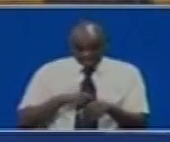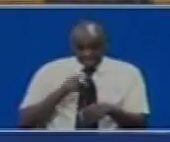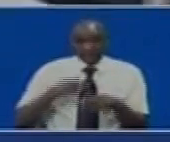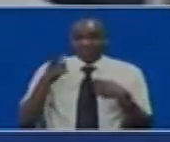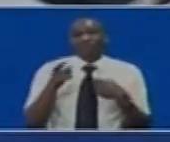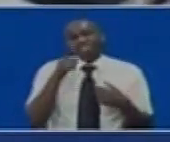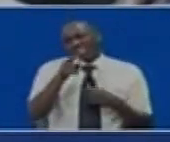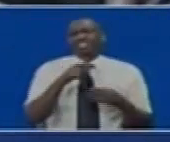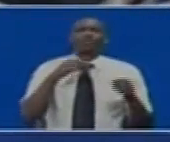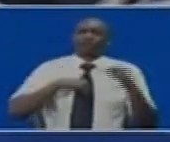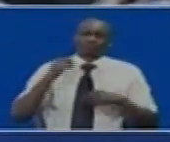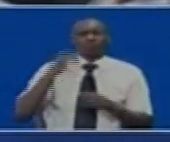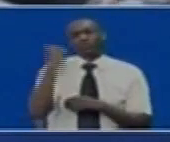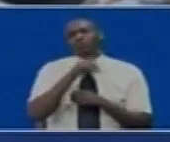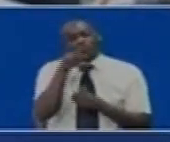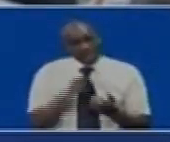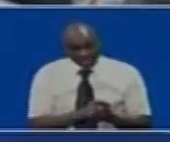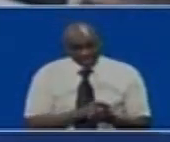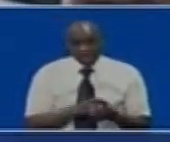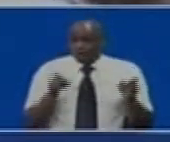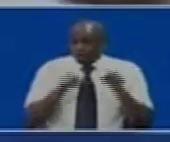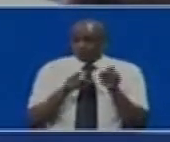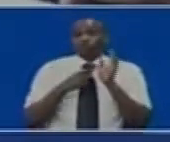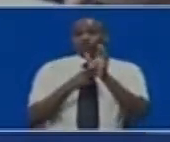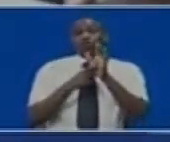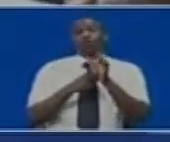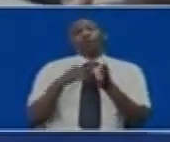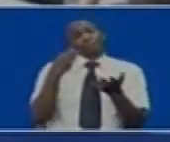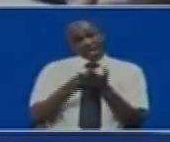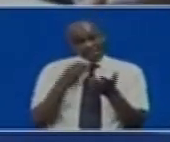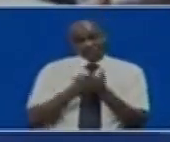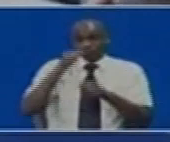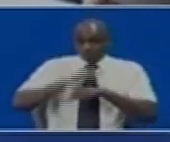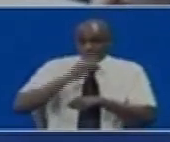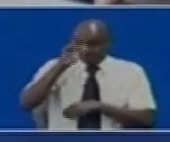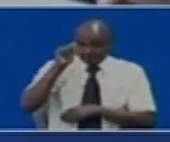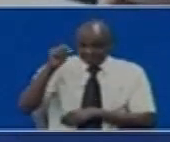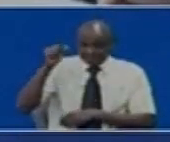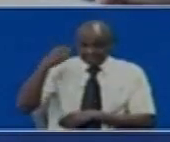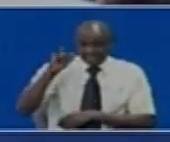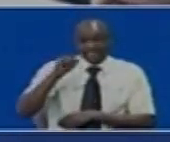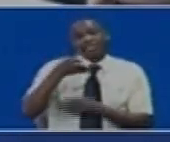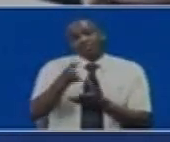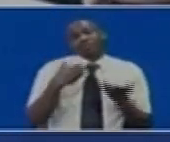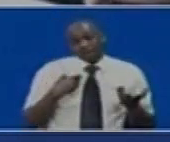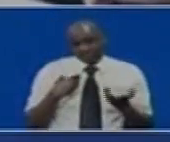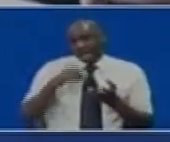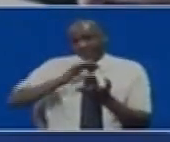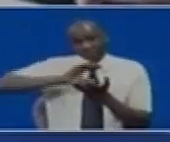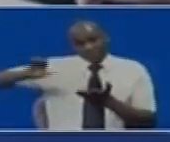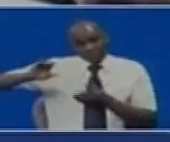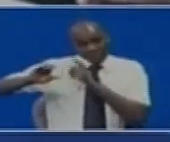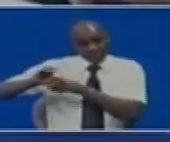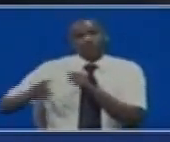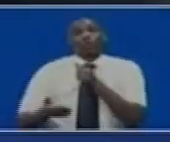end? Pia ripoti hiyo inaangazia fedha za basari na shilingi milioni 135 ziliweza kutengwa kama fedha